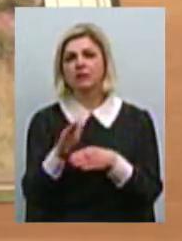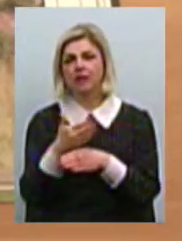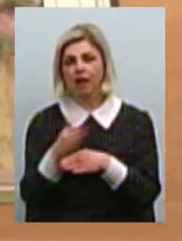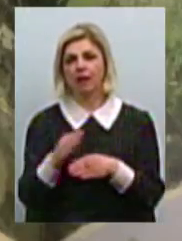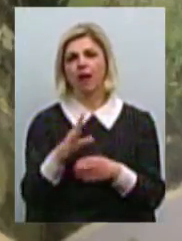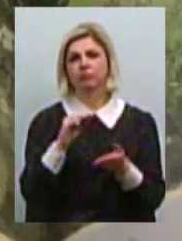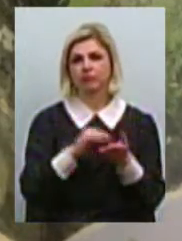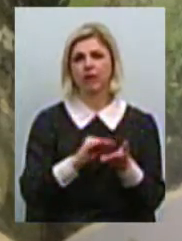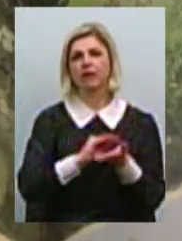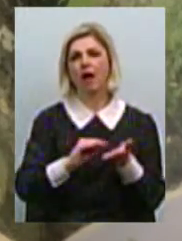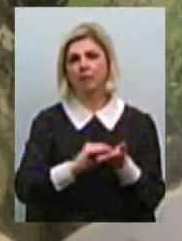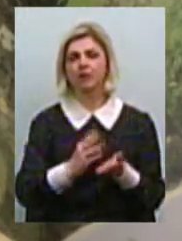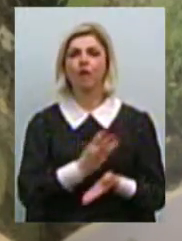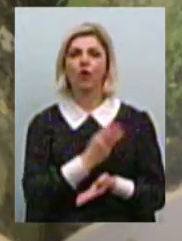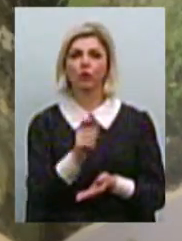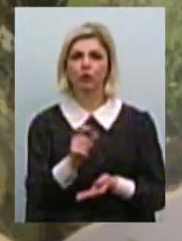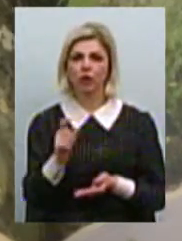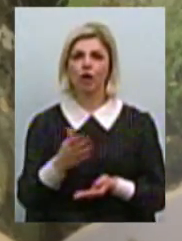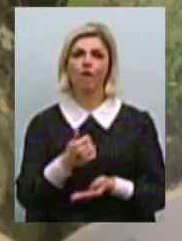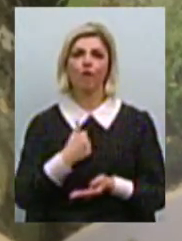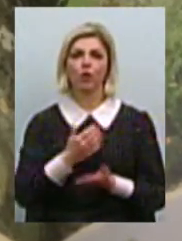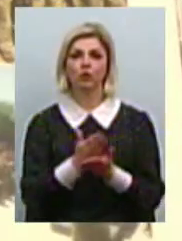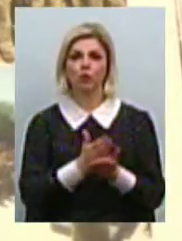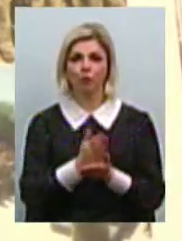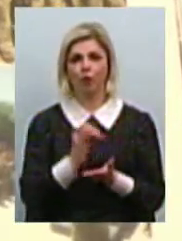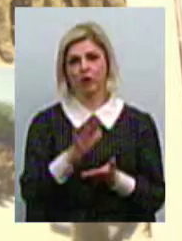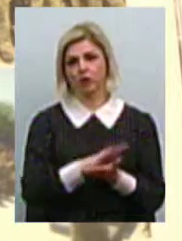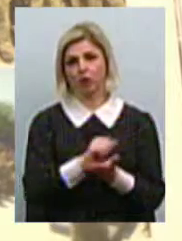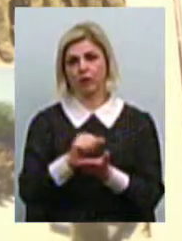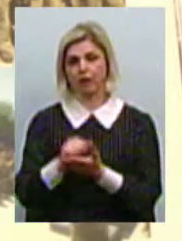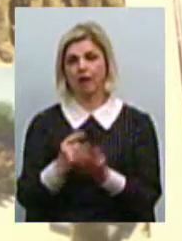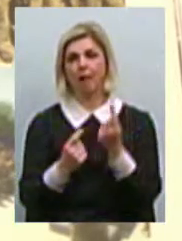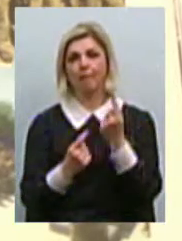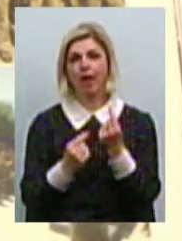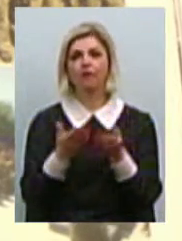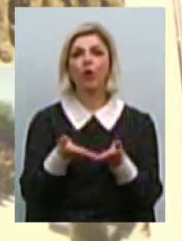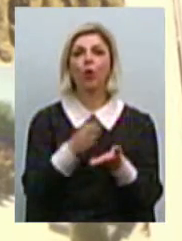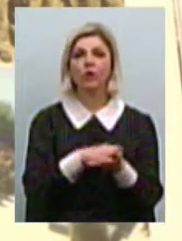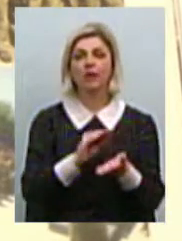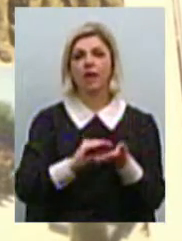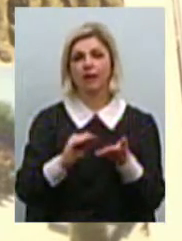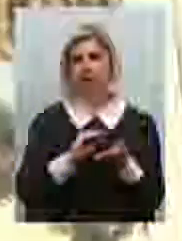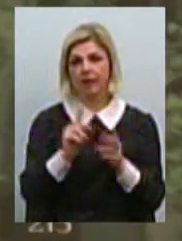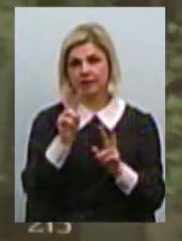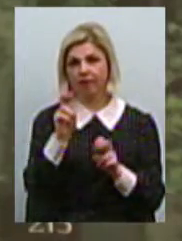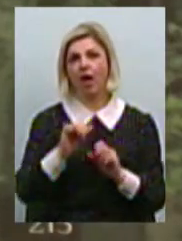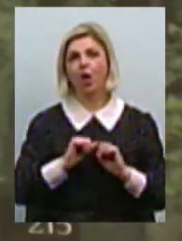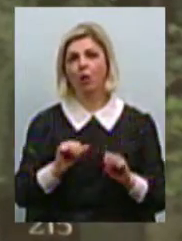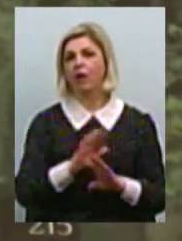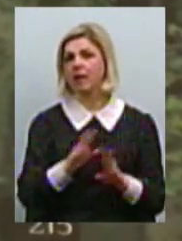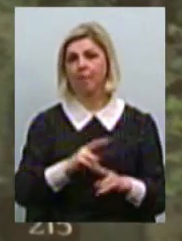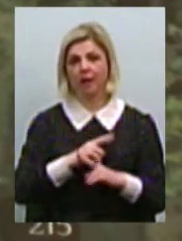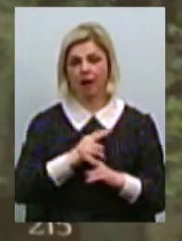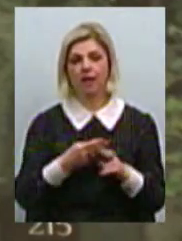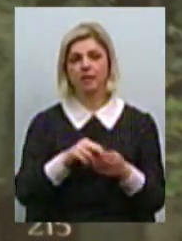есе, волонтерів, військовослужбовців, журналістів. Перший розділ називається «Герої не вмирають». Це нариси про